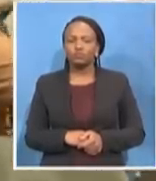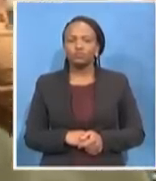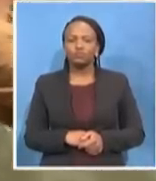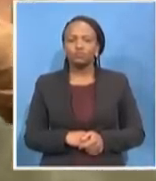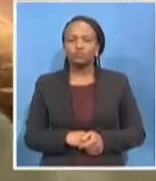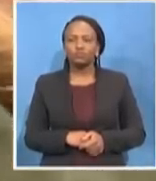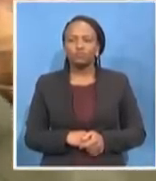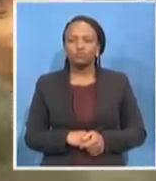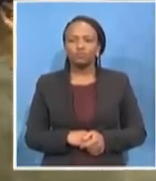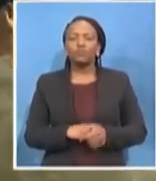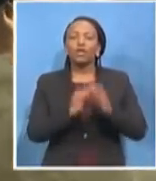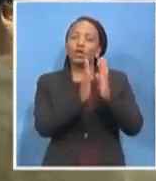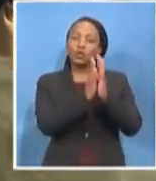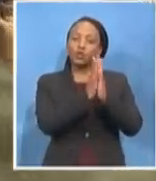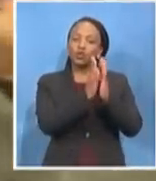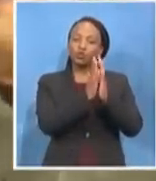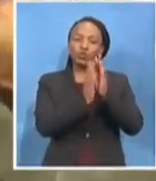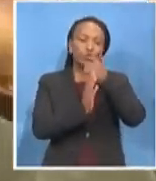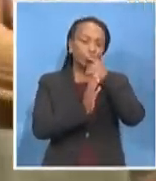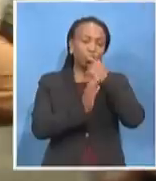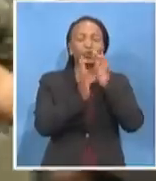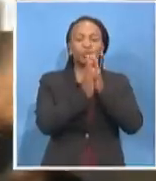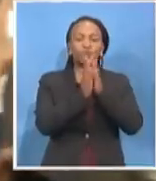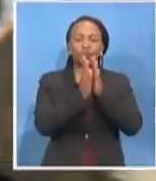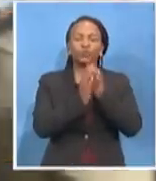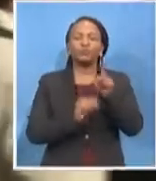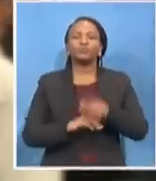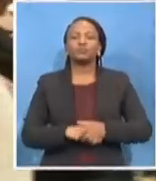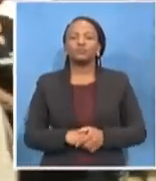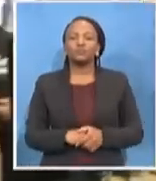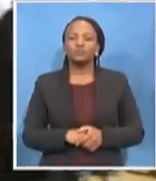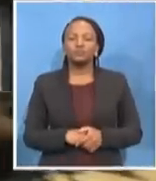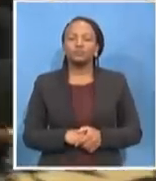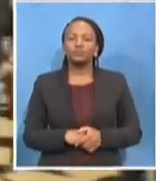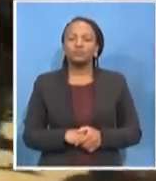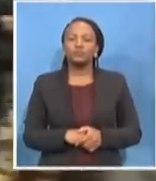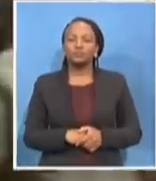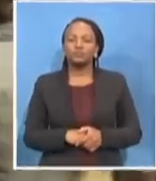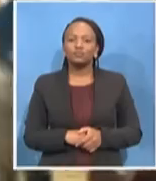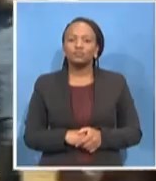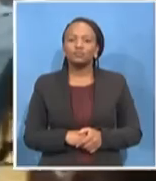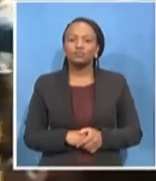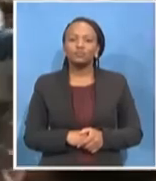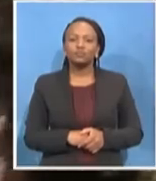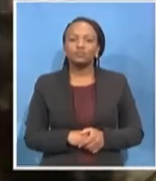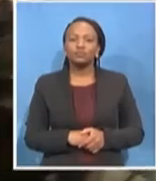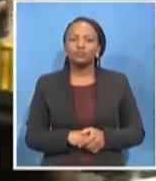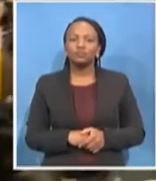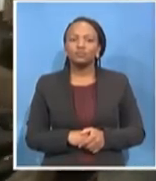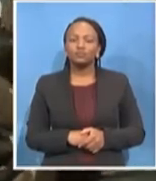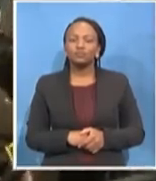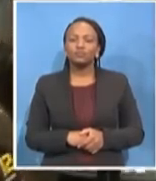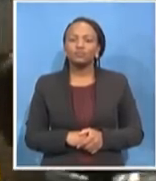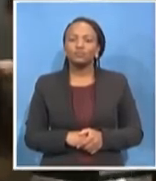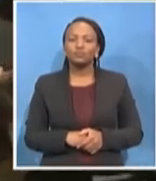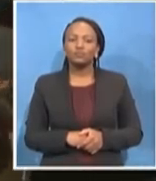Hy het my nommer. Baie mense het vir my gesê ek moet opstaan en praat. Ek sê net, selfs al sê jy, as hulle op ons